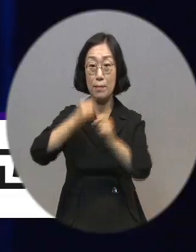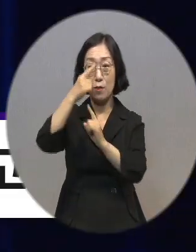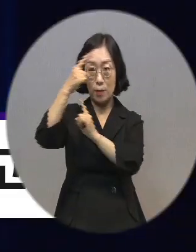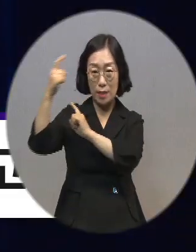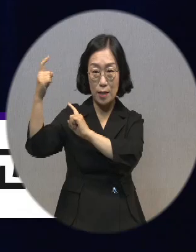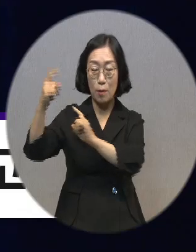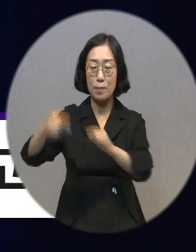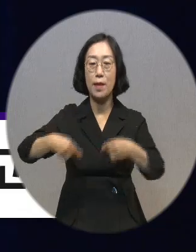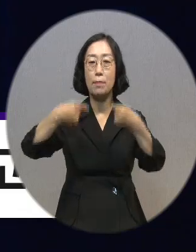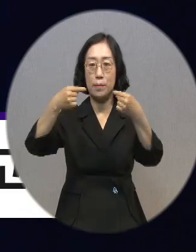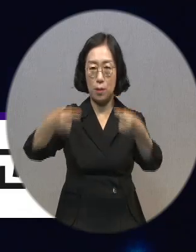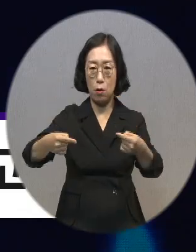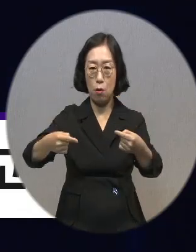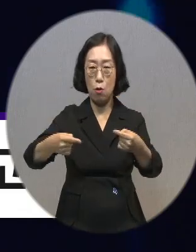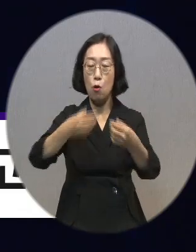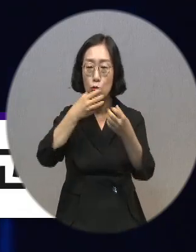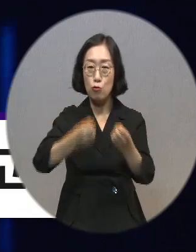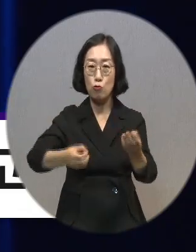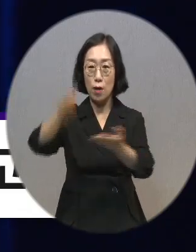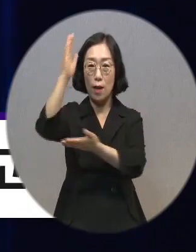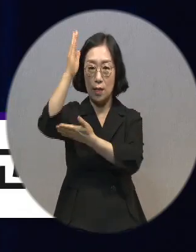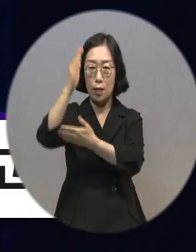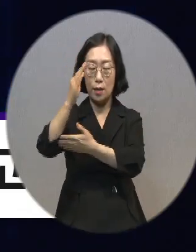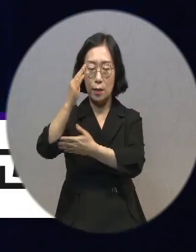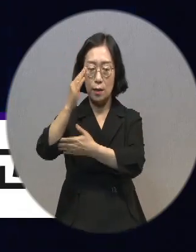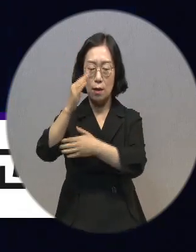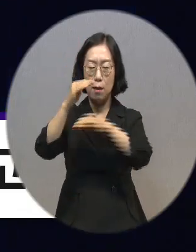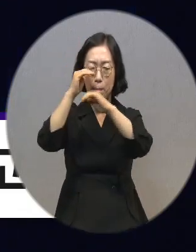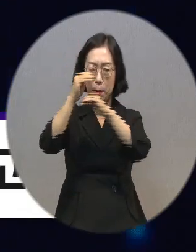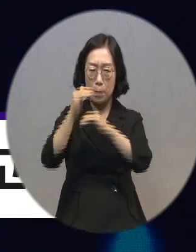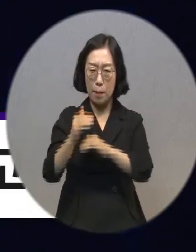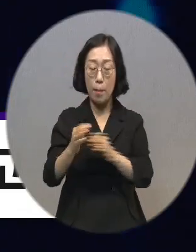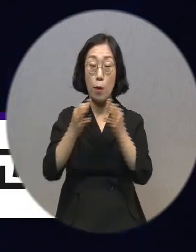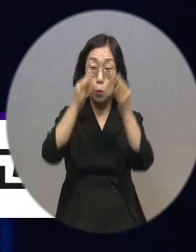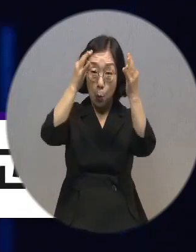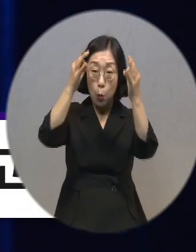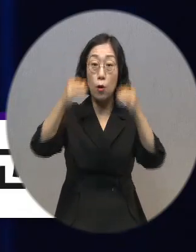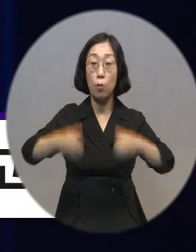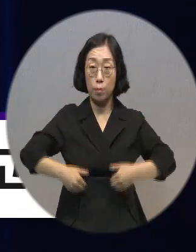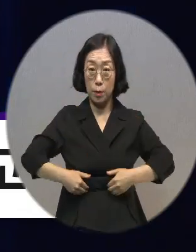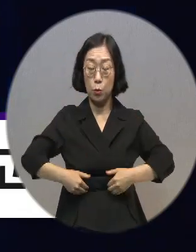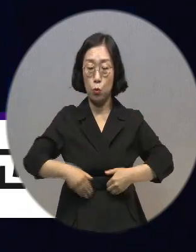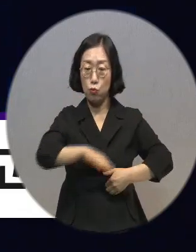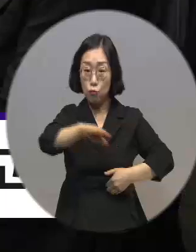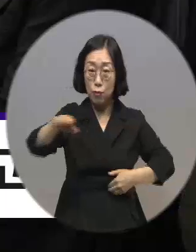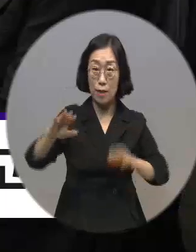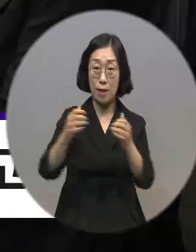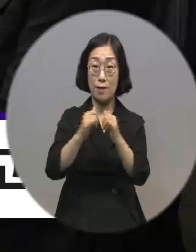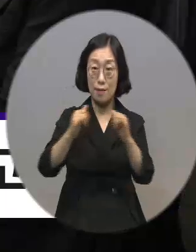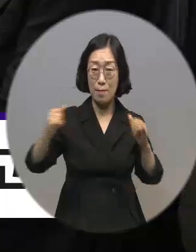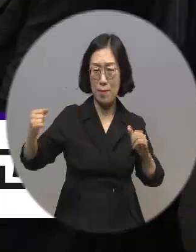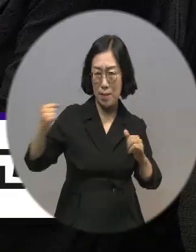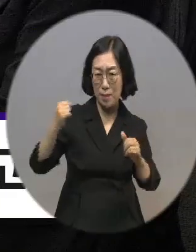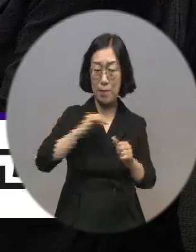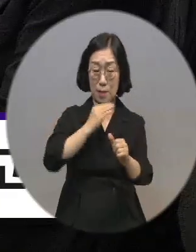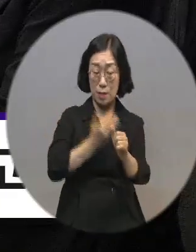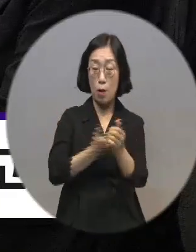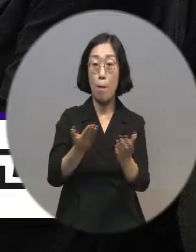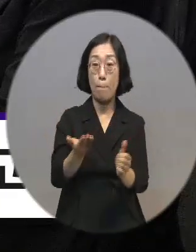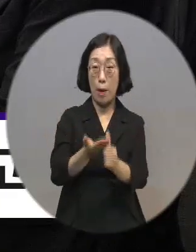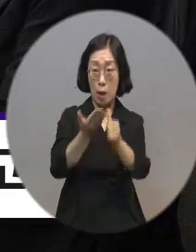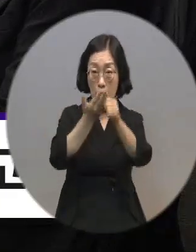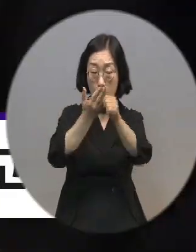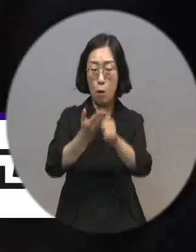김영호 장관은 축사를 통해 체계적인 노력이 필요한 통일은 우리 국민의 통일 역량을 배양하고 북한 주민들의 통일에